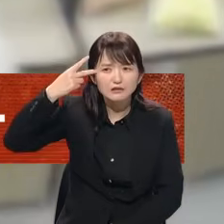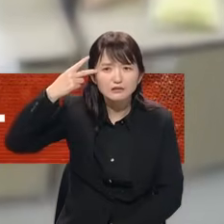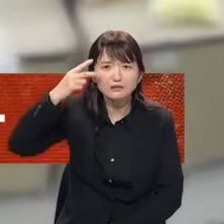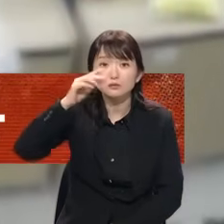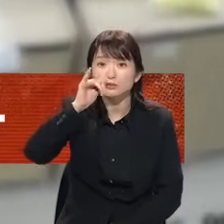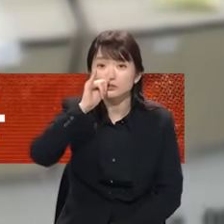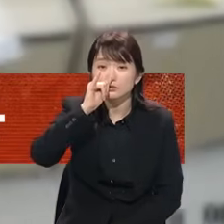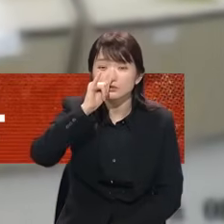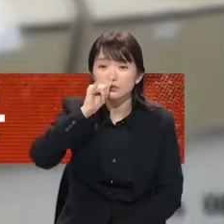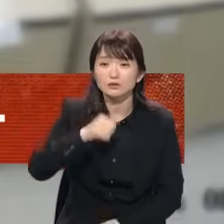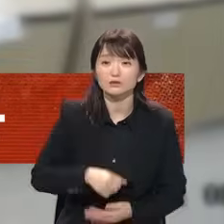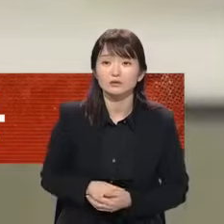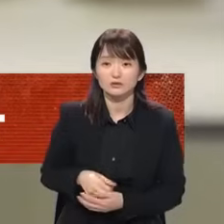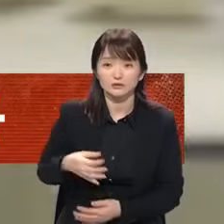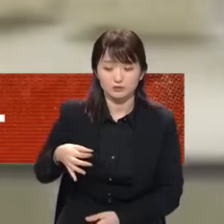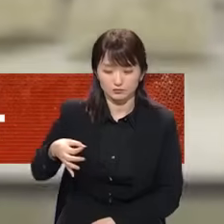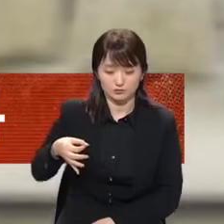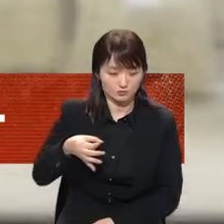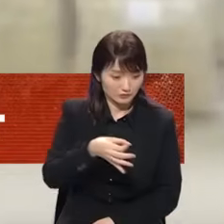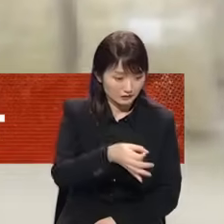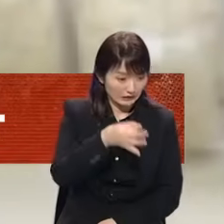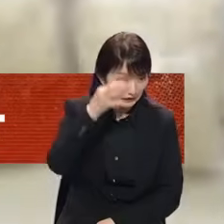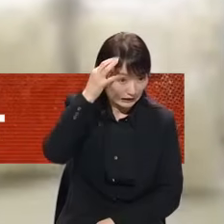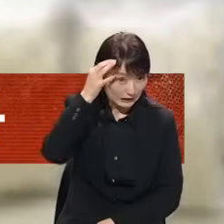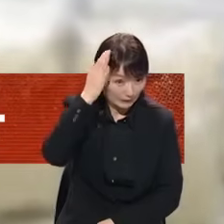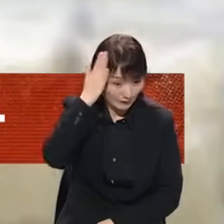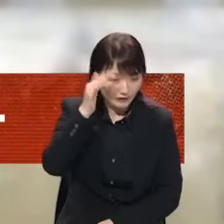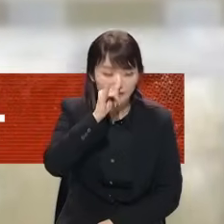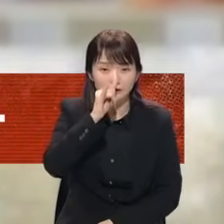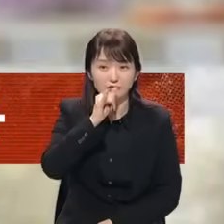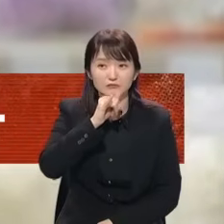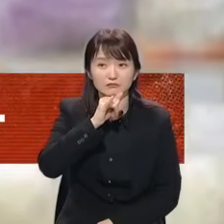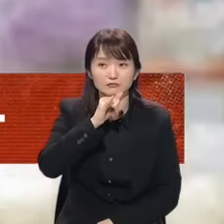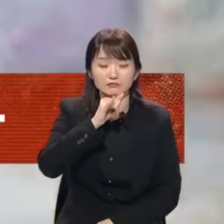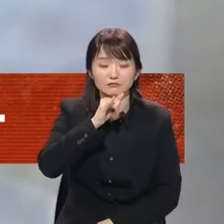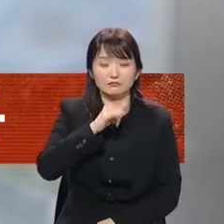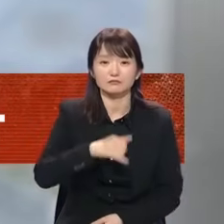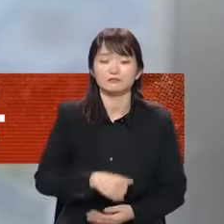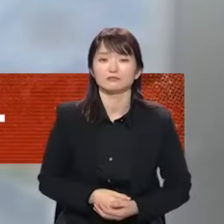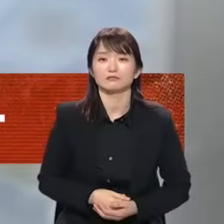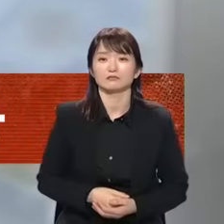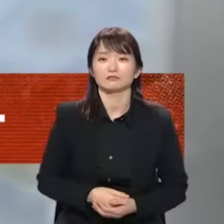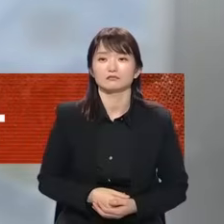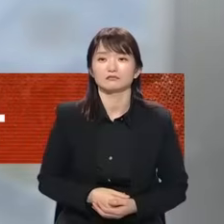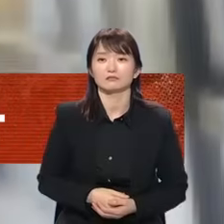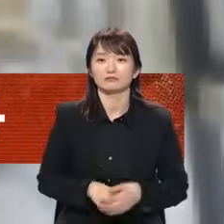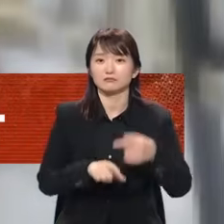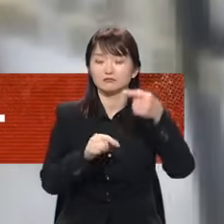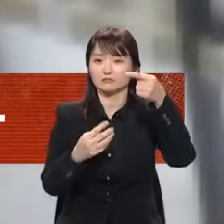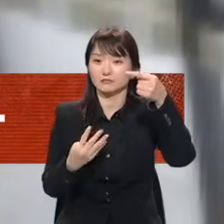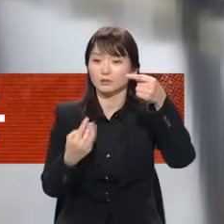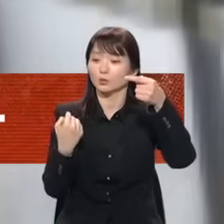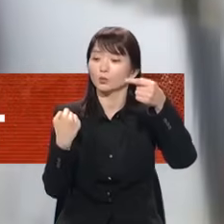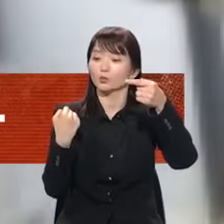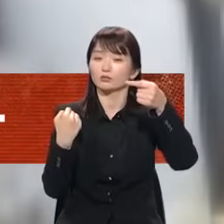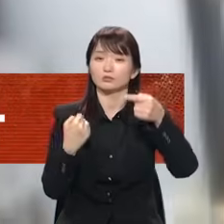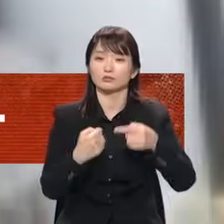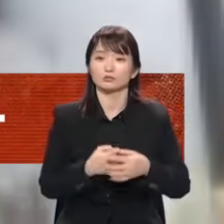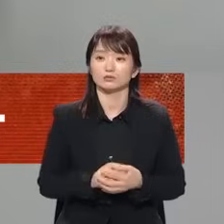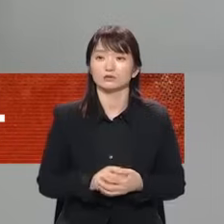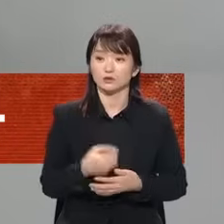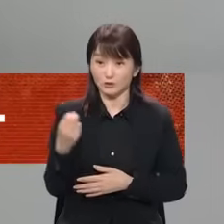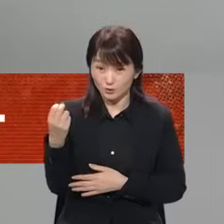있다. 돈 내고 싶었는데 깜빡하고 안 했다. 그래서 그냥 넘어가려고 했는데 1월 4일입니다, 어제. 어.